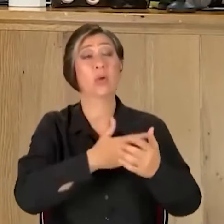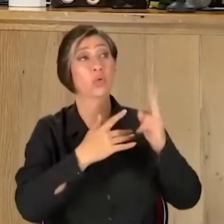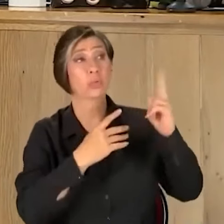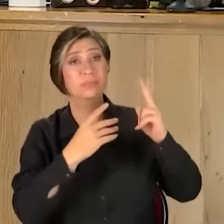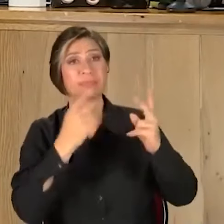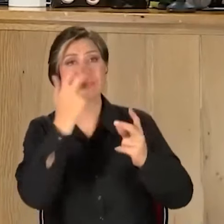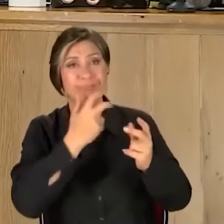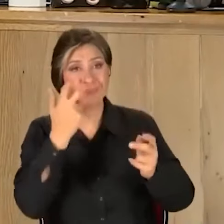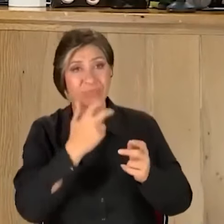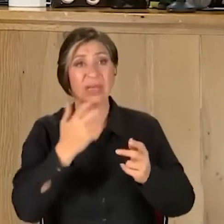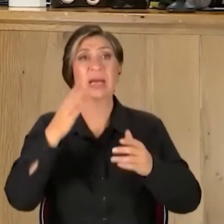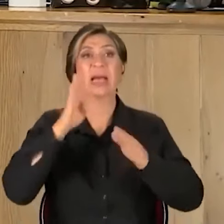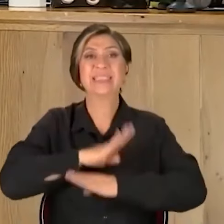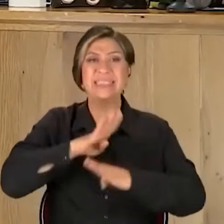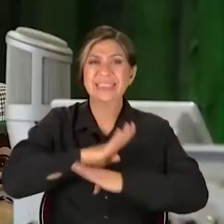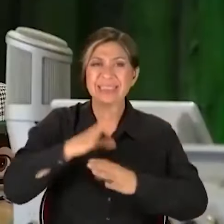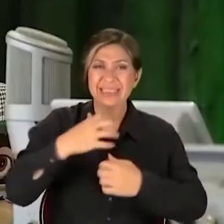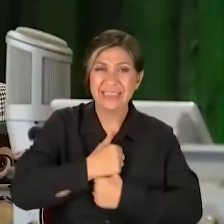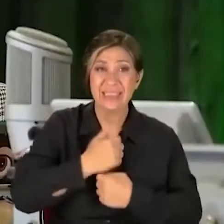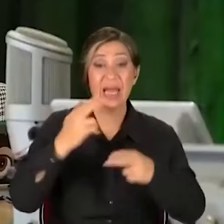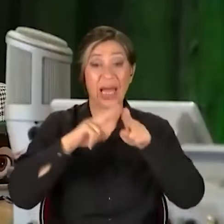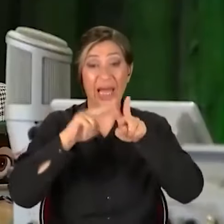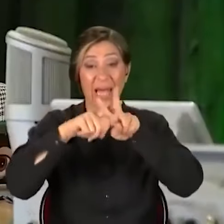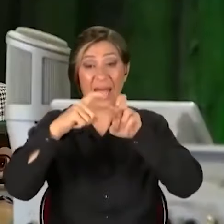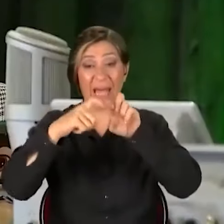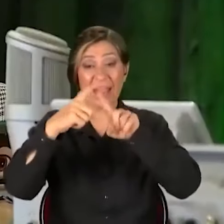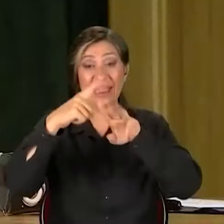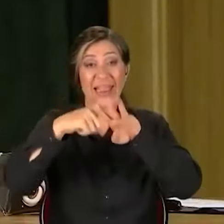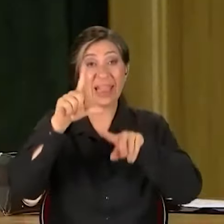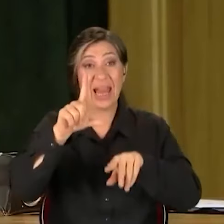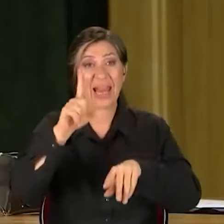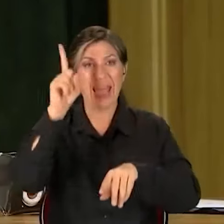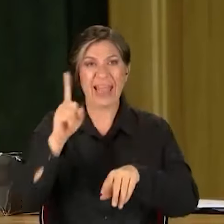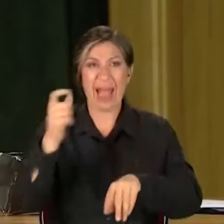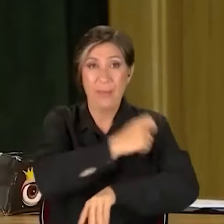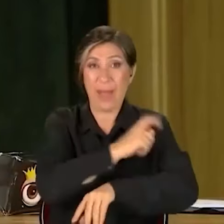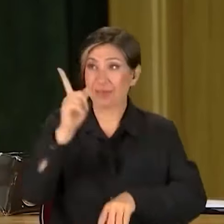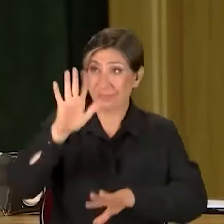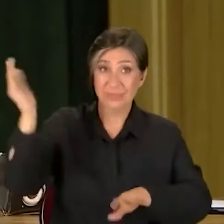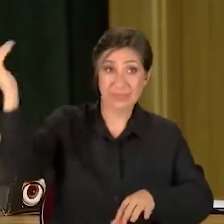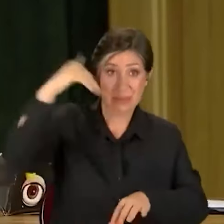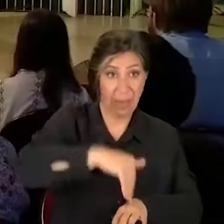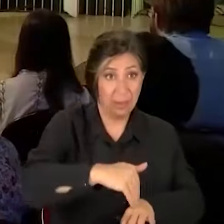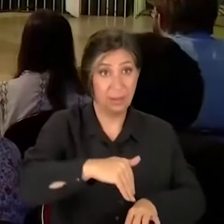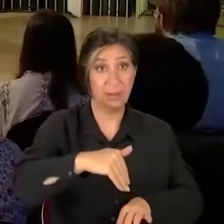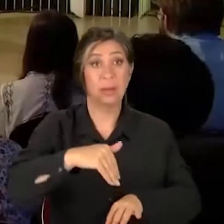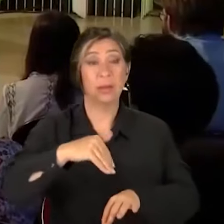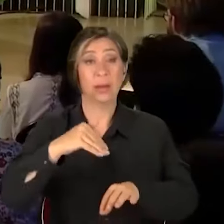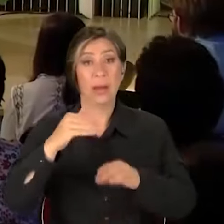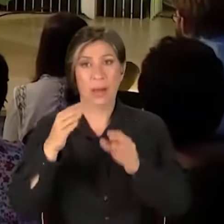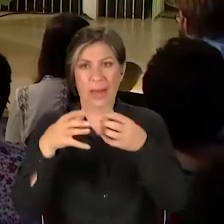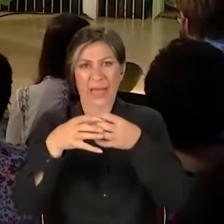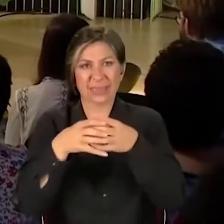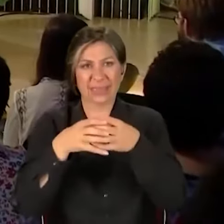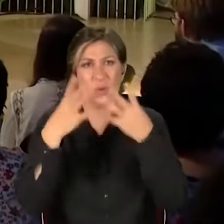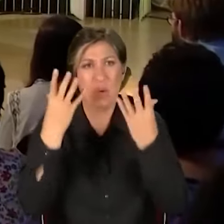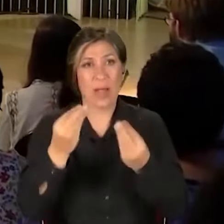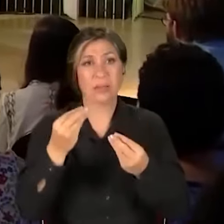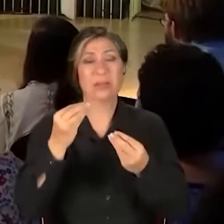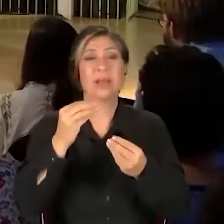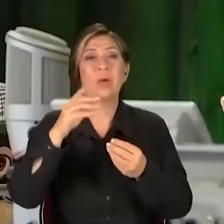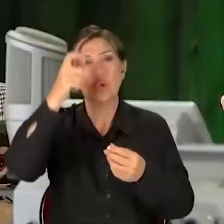olsun, anlatılan dertler olsun. Hatta işte Kartel bile ilk geldiğinde Almanya'da yaşamış, azınlık olarak kalan